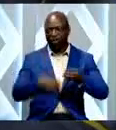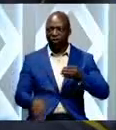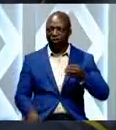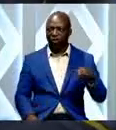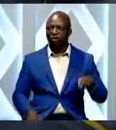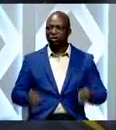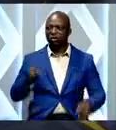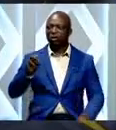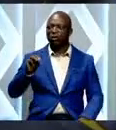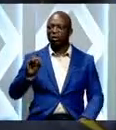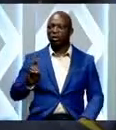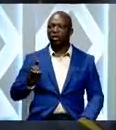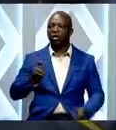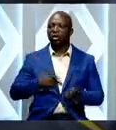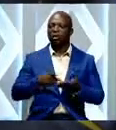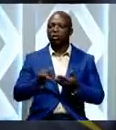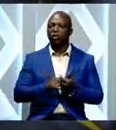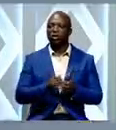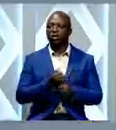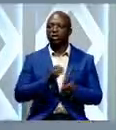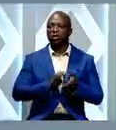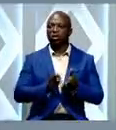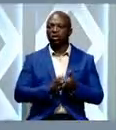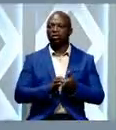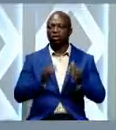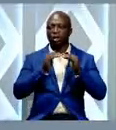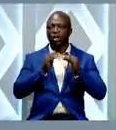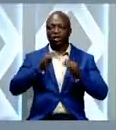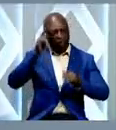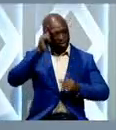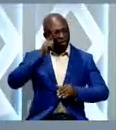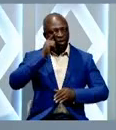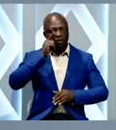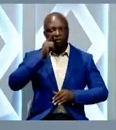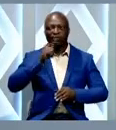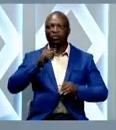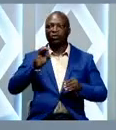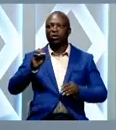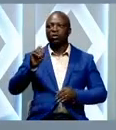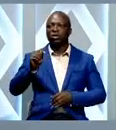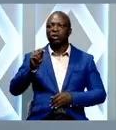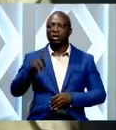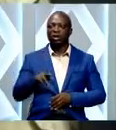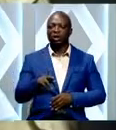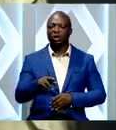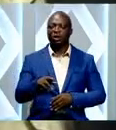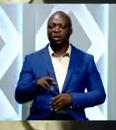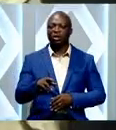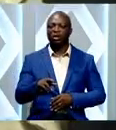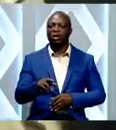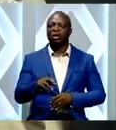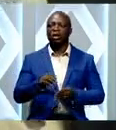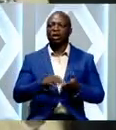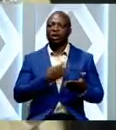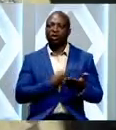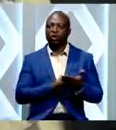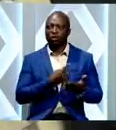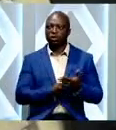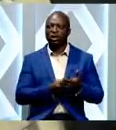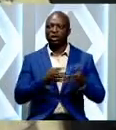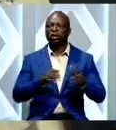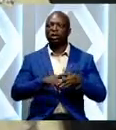l'OMD, un projet qui tient compte de l'égalité genre. L'Office togolais des recettes OTR en est conscient et a